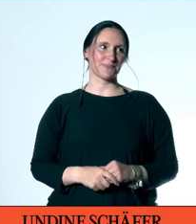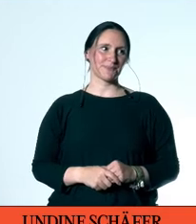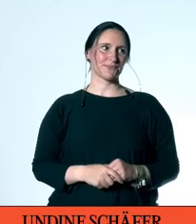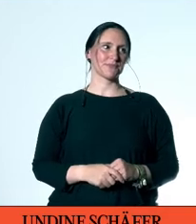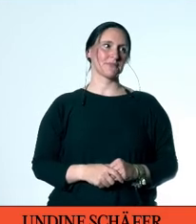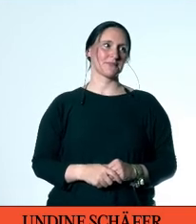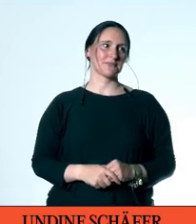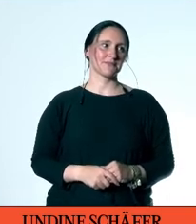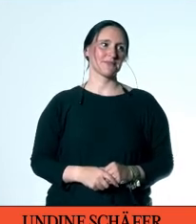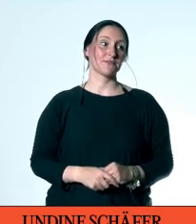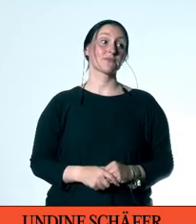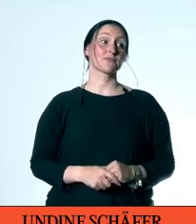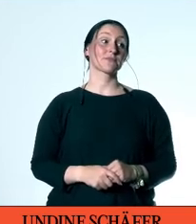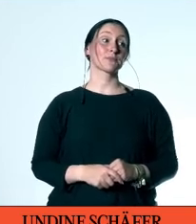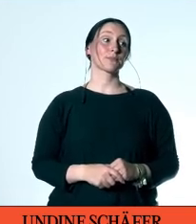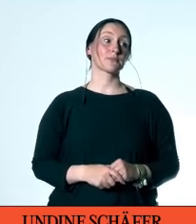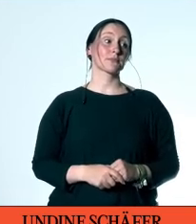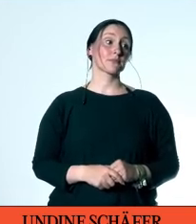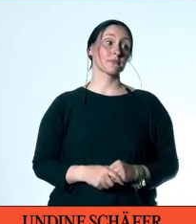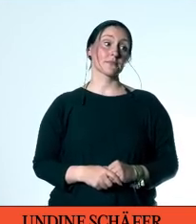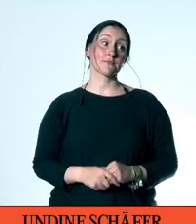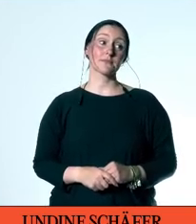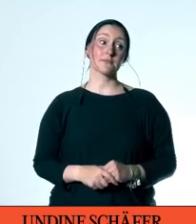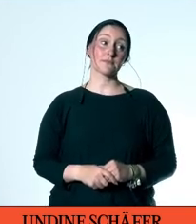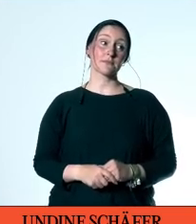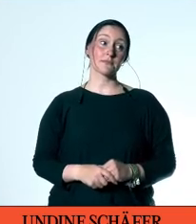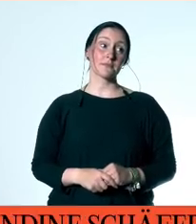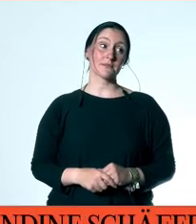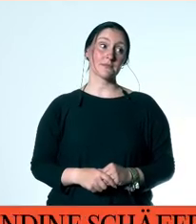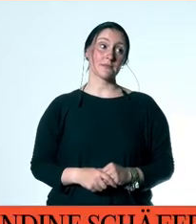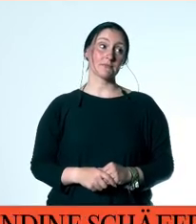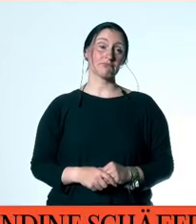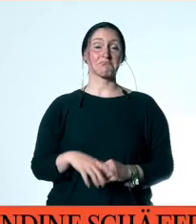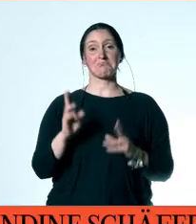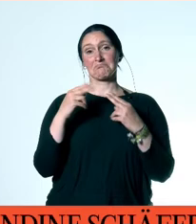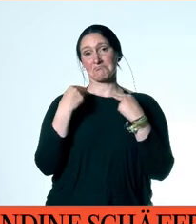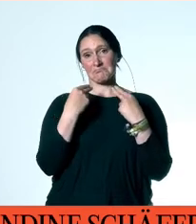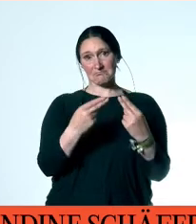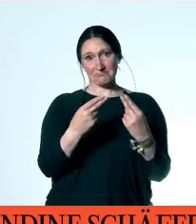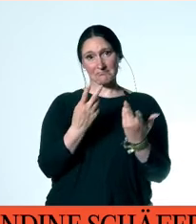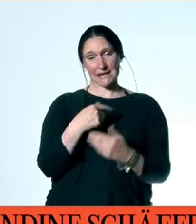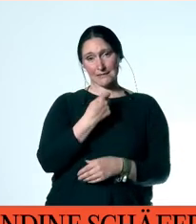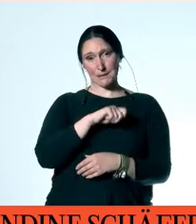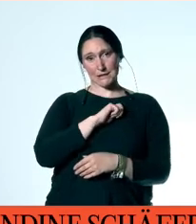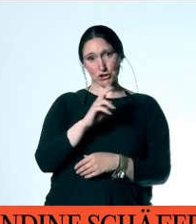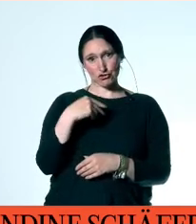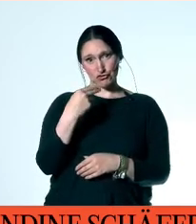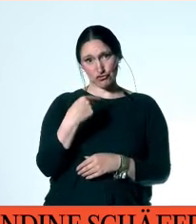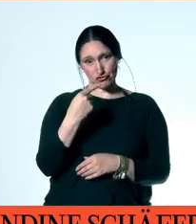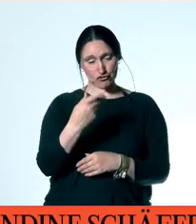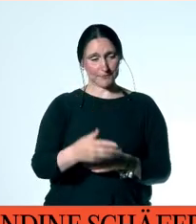Was kommt nach dem Entanglement, nach der Vernetzung, nach dem sich hineinwirren?